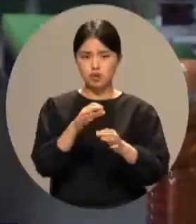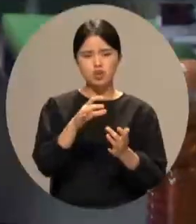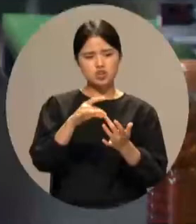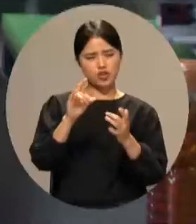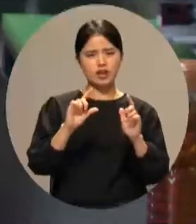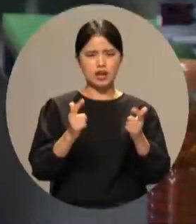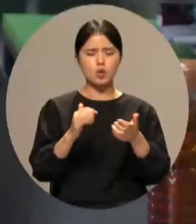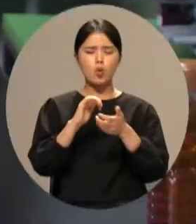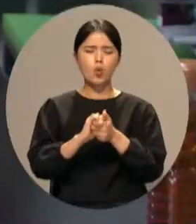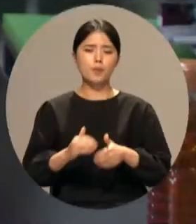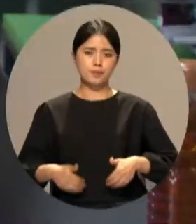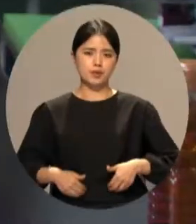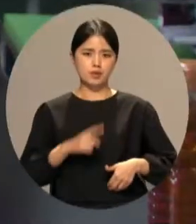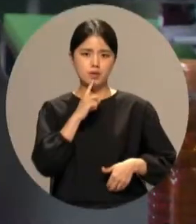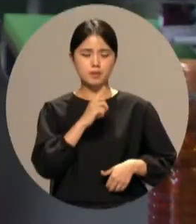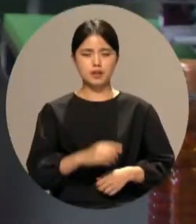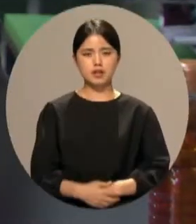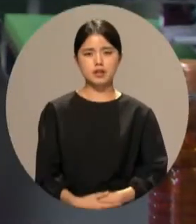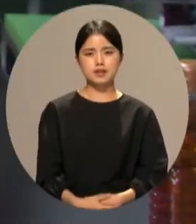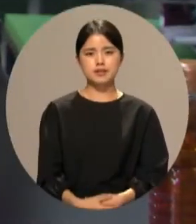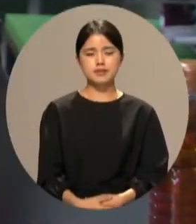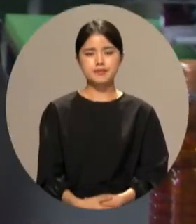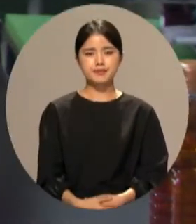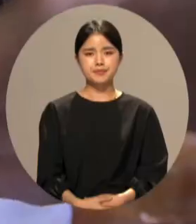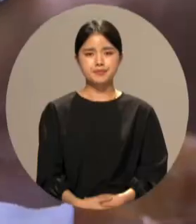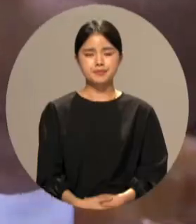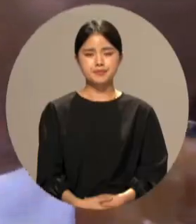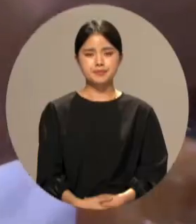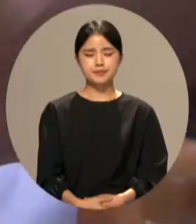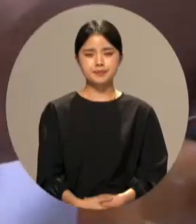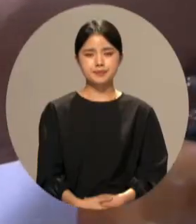경영은 선택이 아닌 필수로 다가오고 있습니다. MBC 뉴스 고차원입니다.